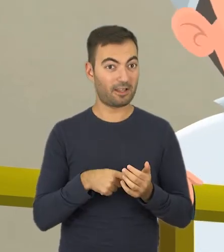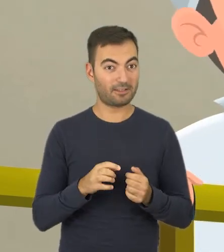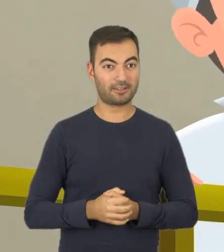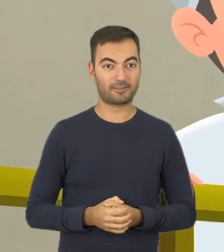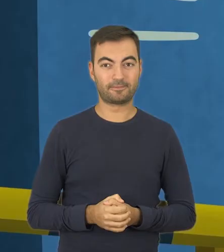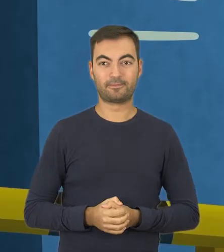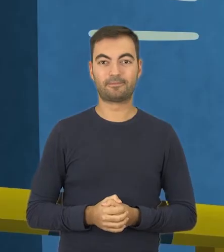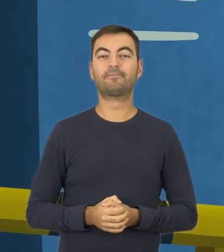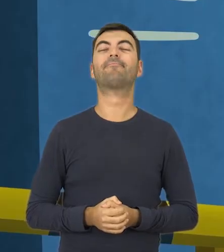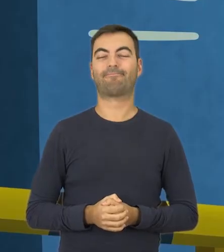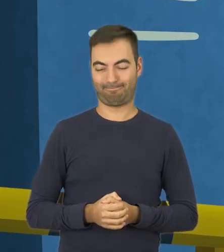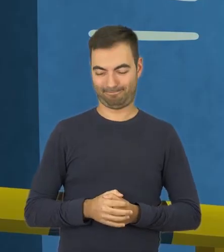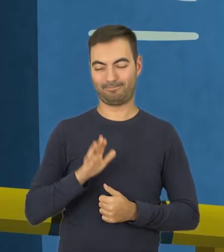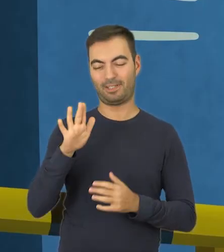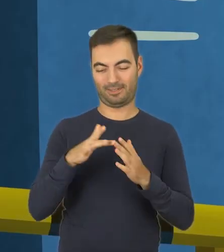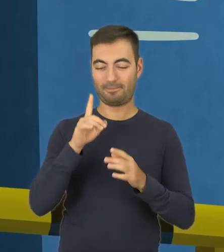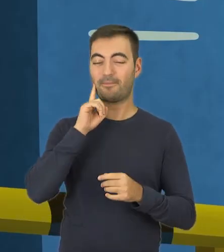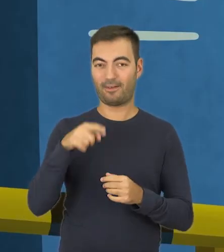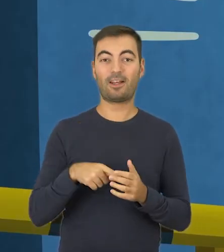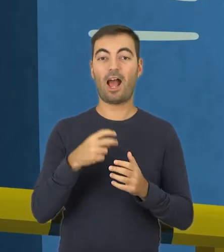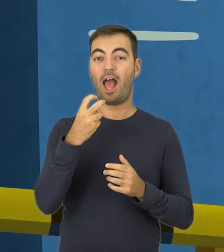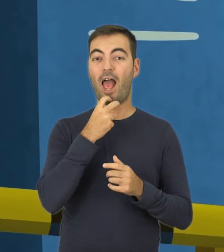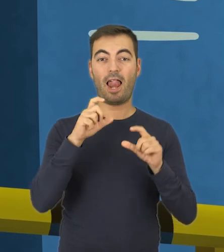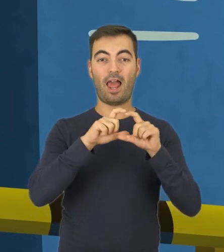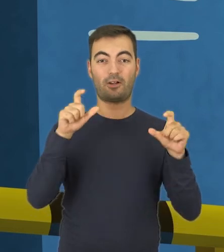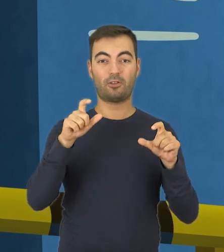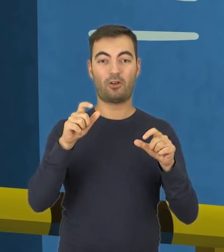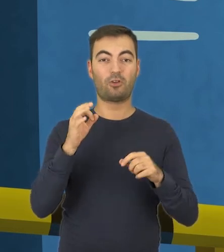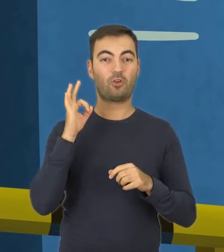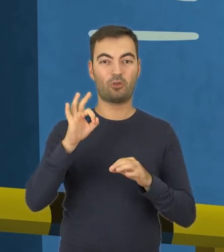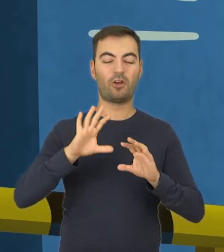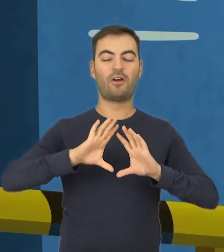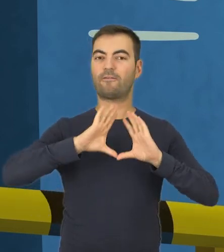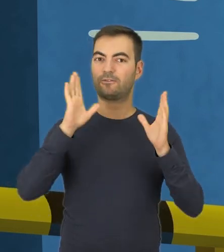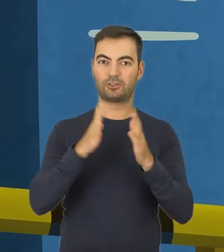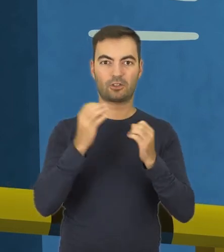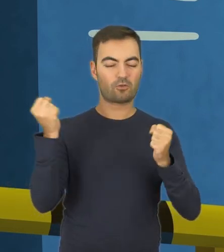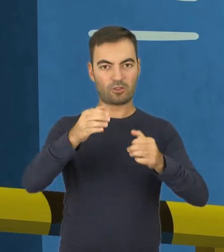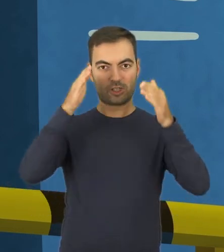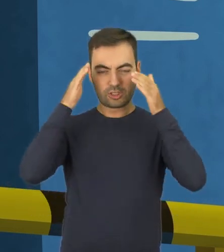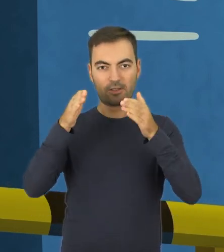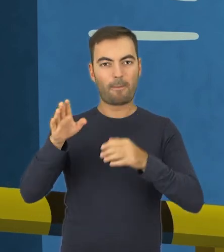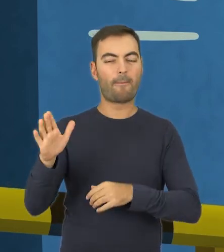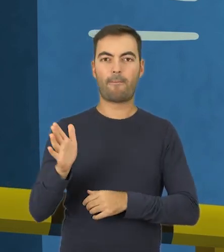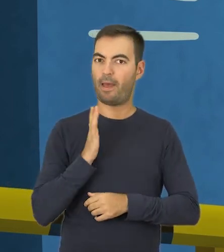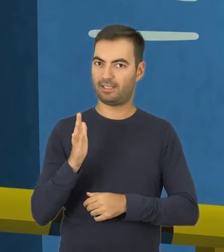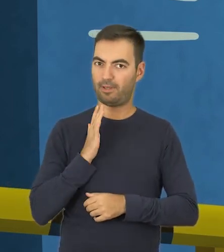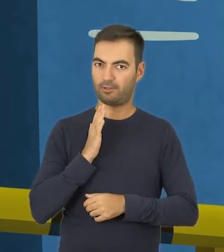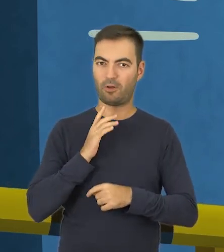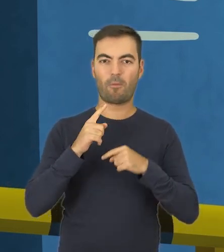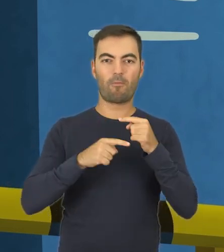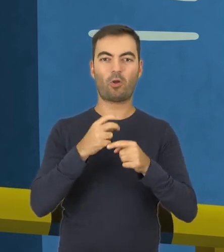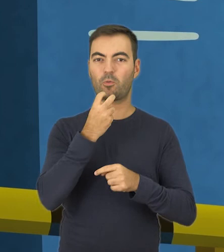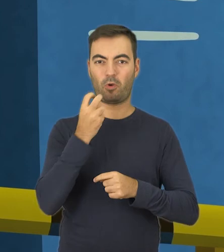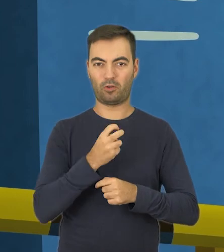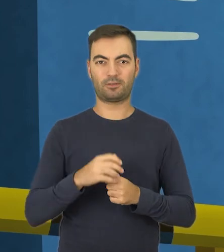rację? Masz rację. W elektrowniach jądrowych wszystko nastawione jest na bezpieczeństwo produkcji